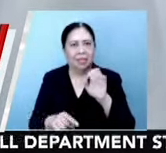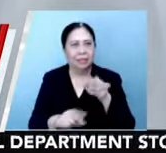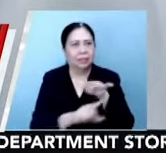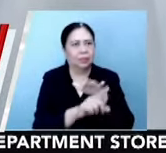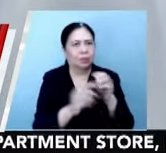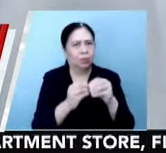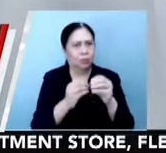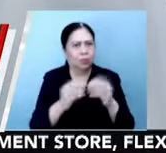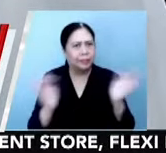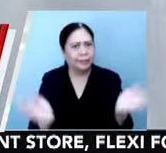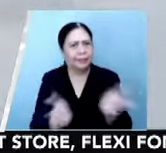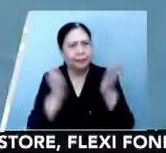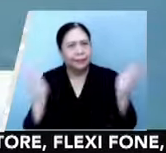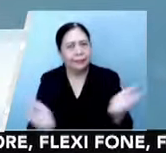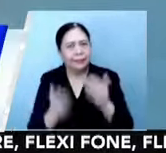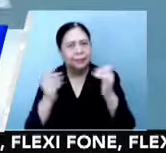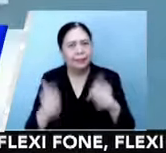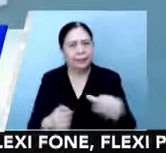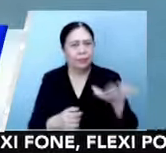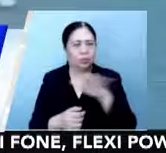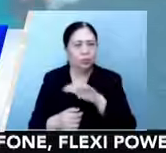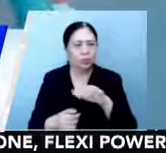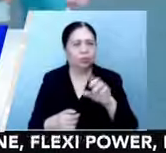natin yung ating mga health facilities.